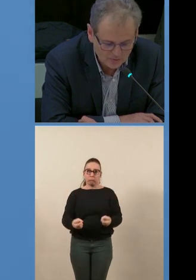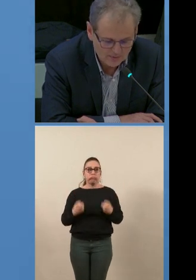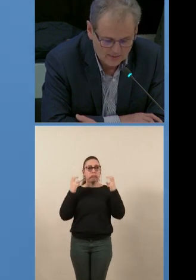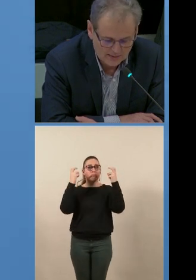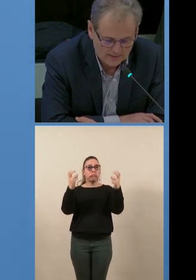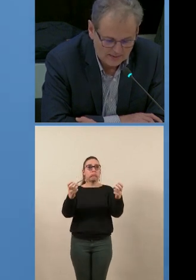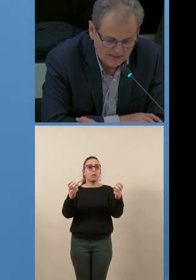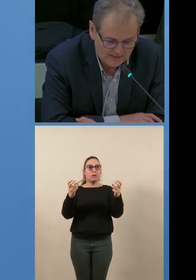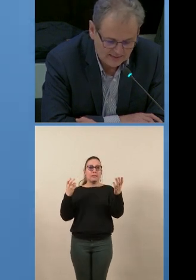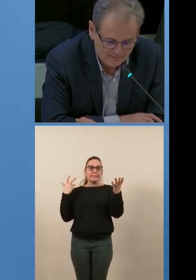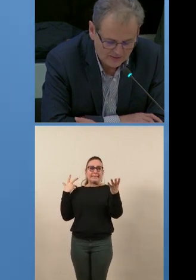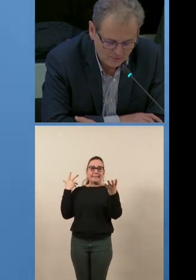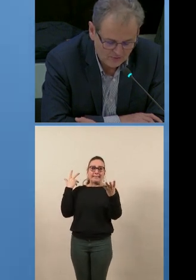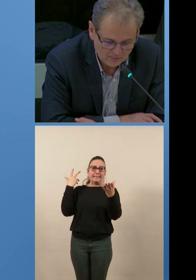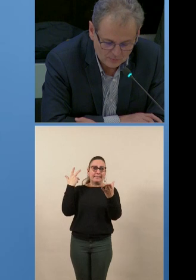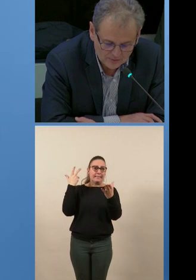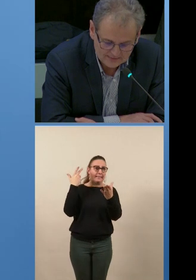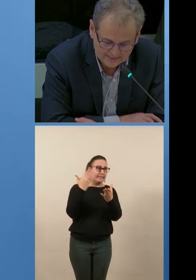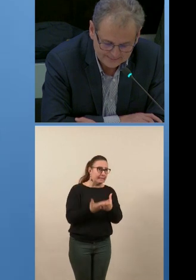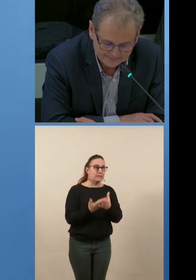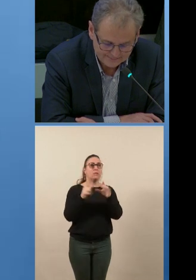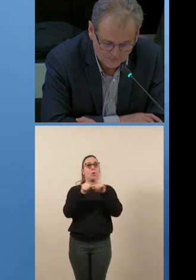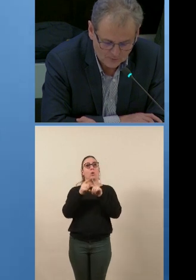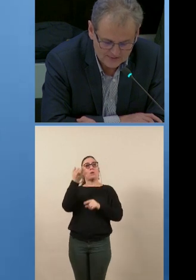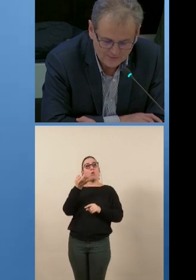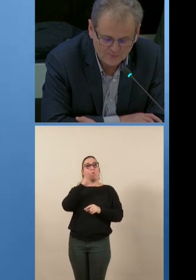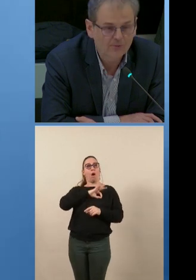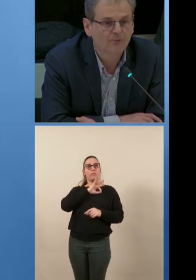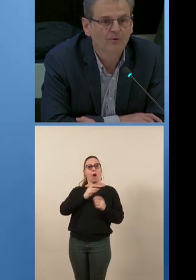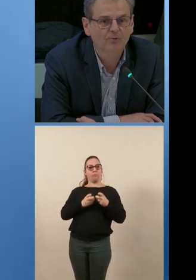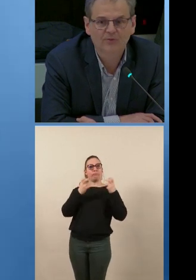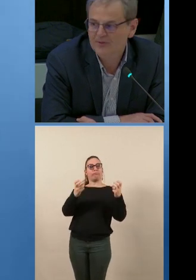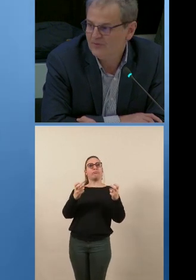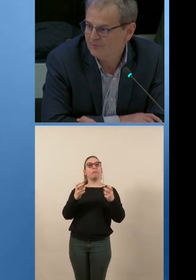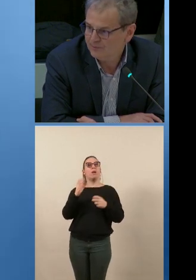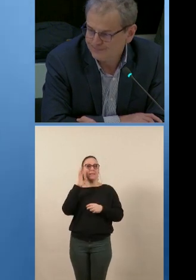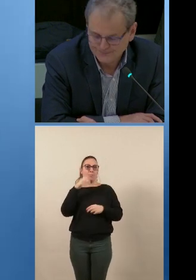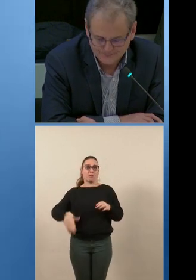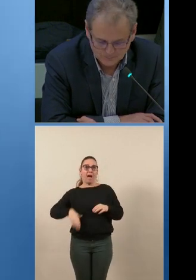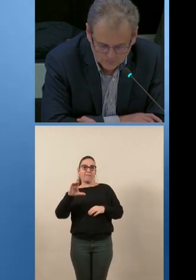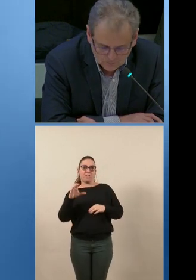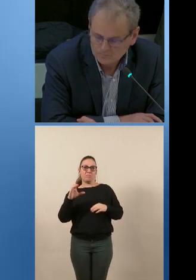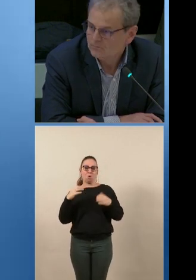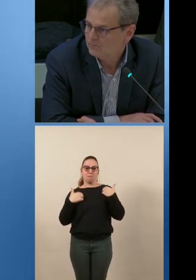dure et avec un impact aussi sur les taux d'intérêt relatif au financement de nos